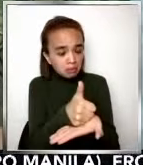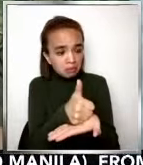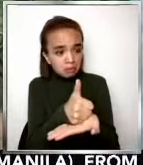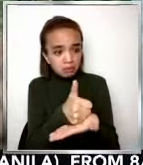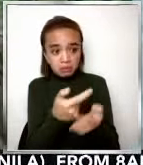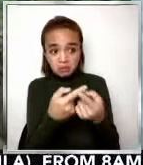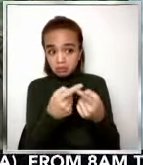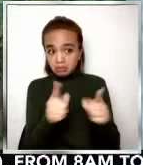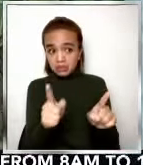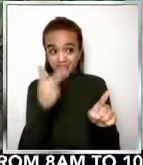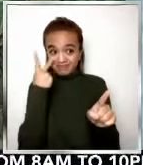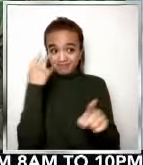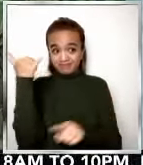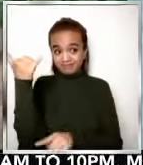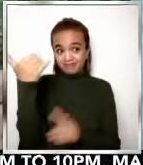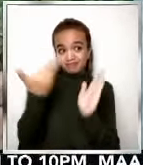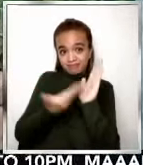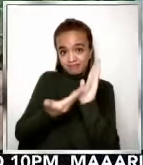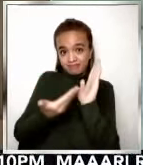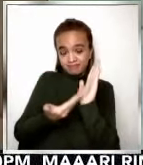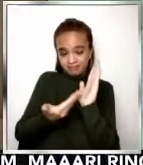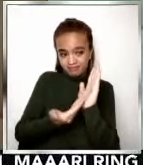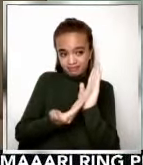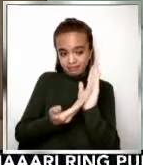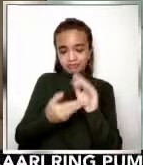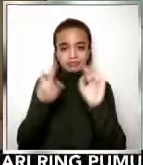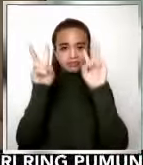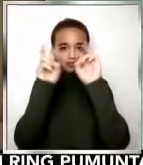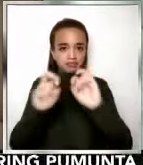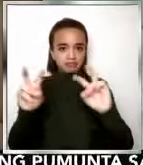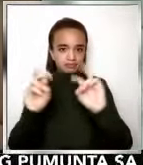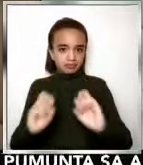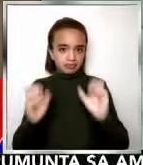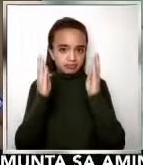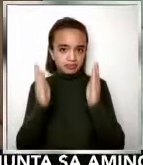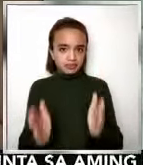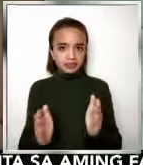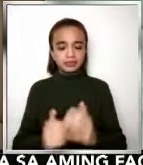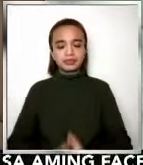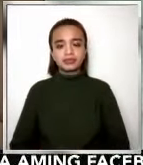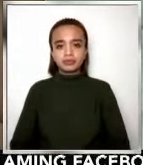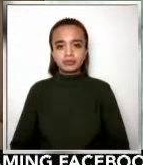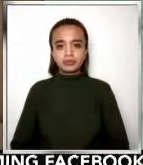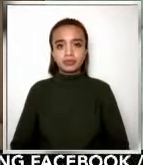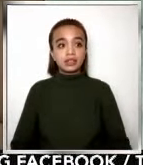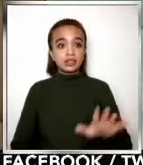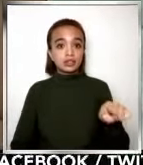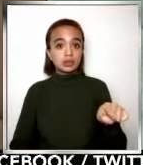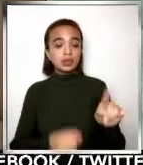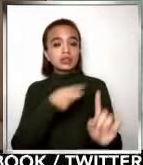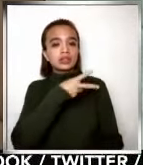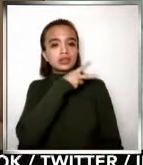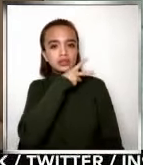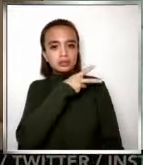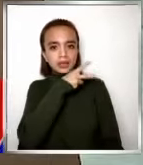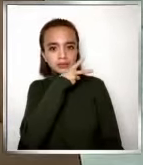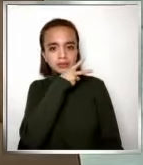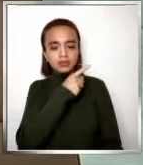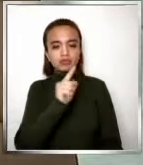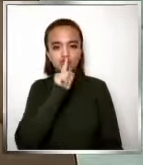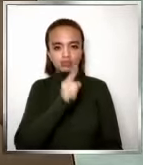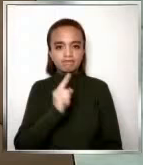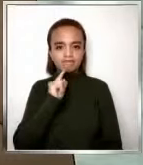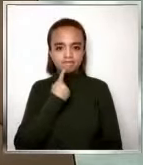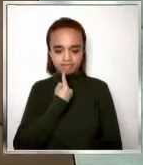CCTV that our investigators gathered. Nahaharap ang mga suspects sa reklamong serious physical injury habang naka-confine